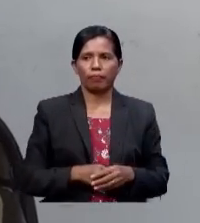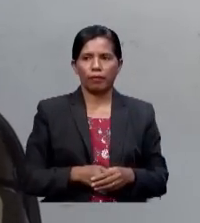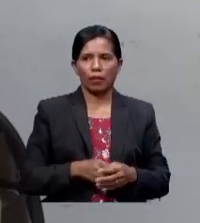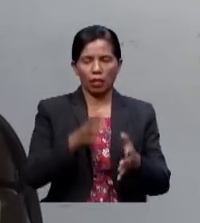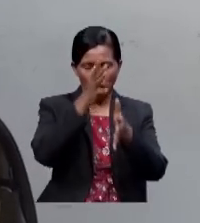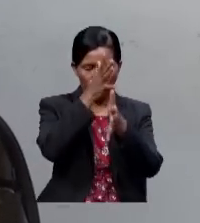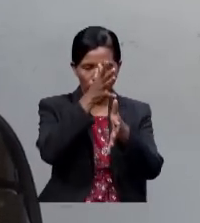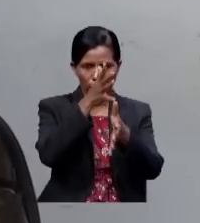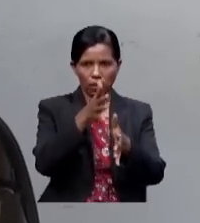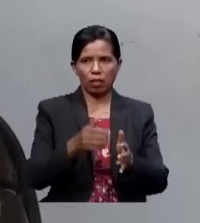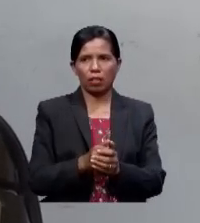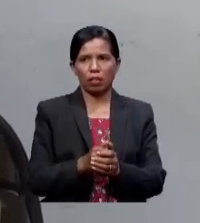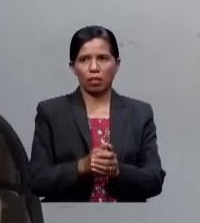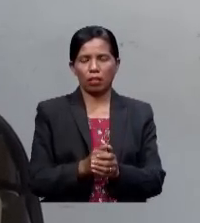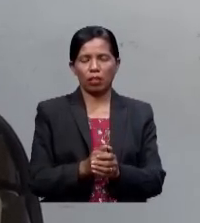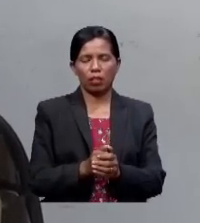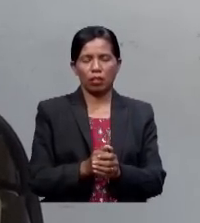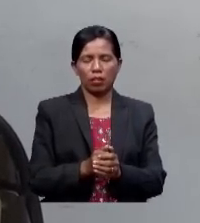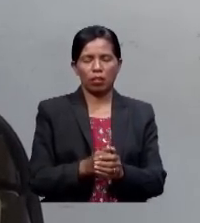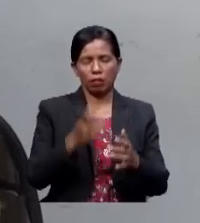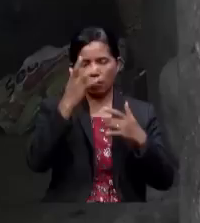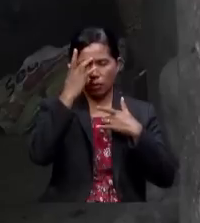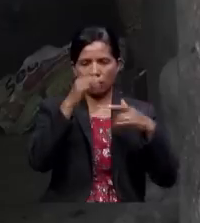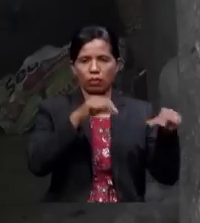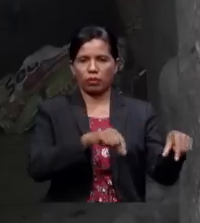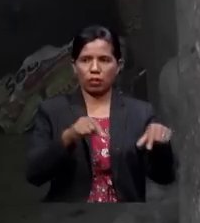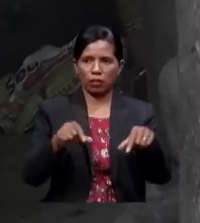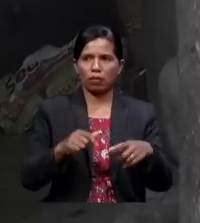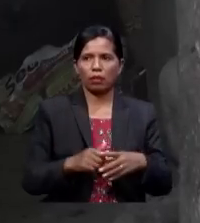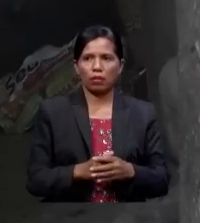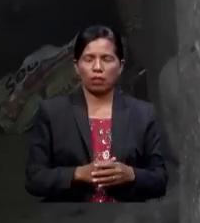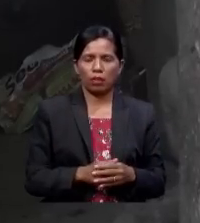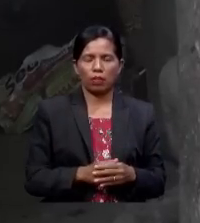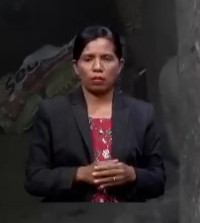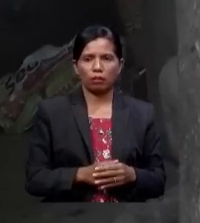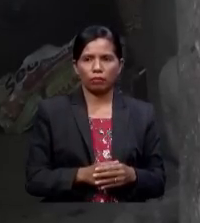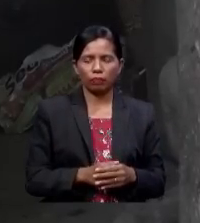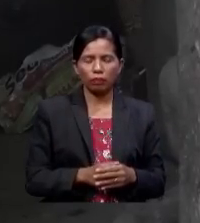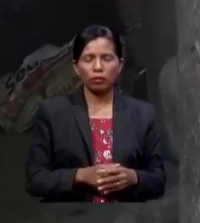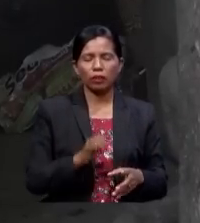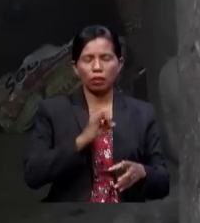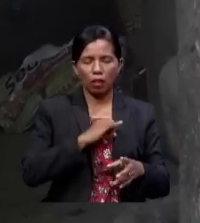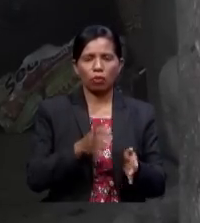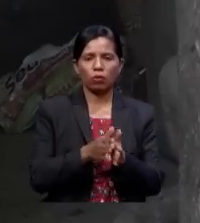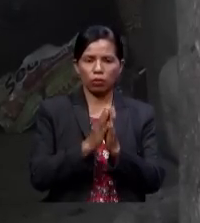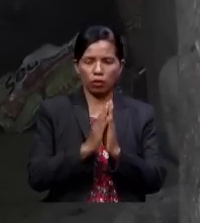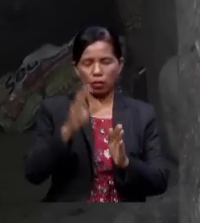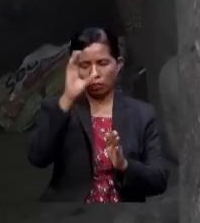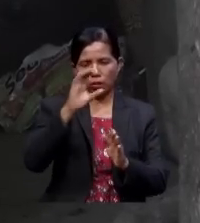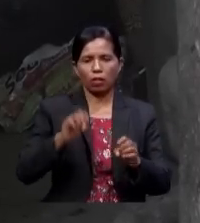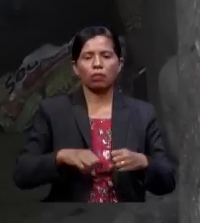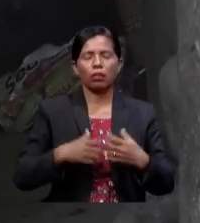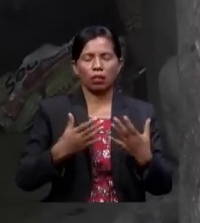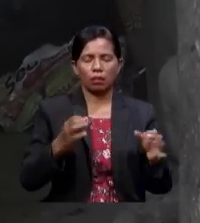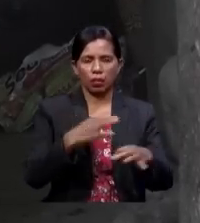mana nenia kondisian mak ladung nasiran. Jadi tu nanti aku esforce stop para buka mesin sa para tu